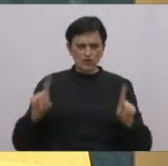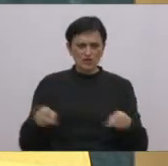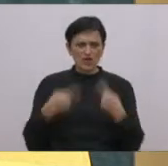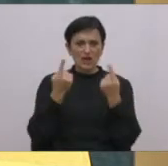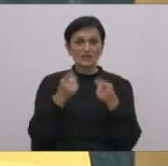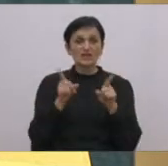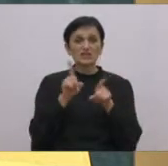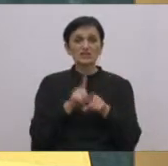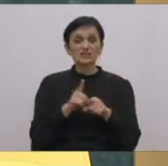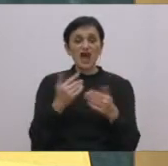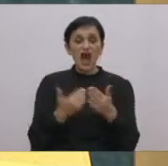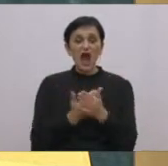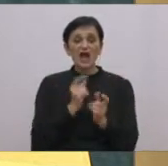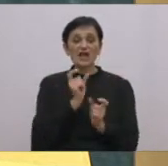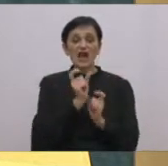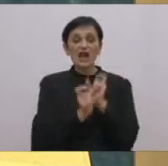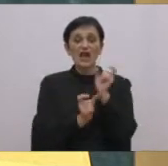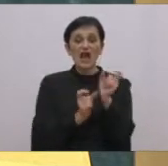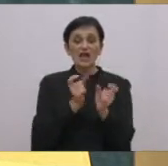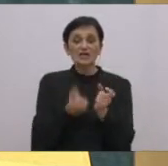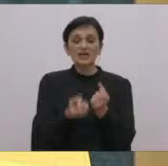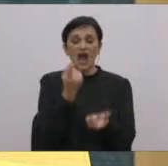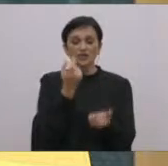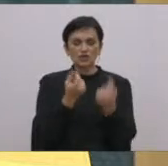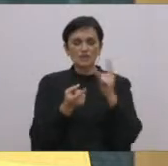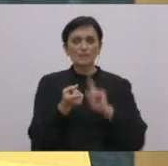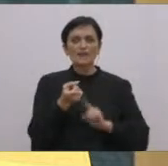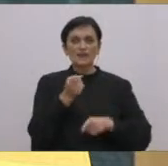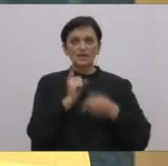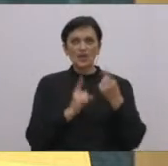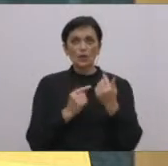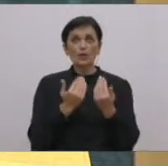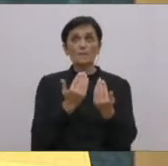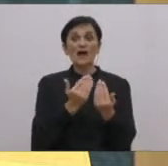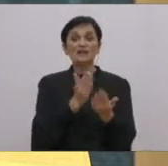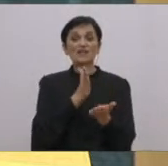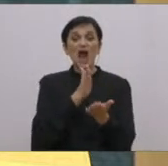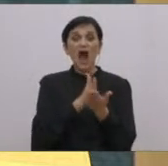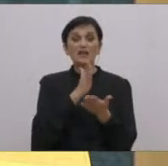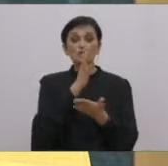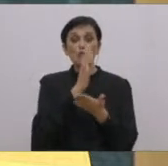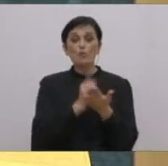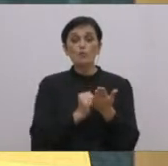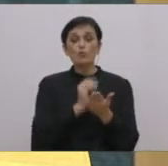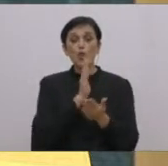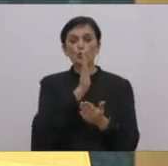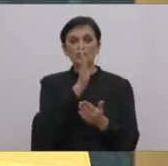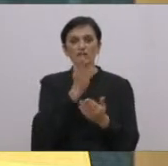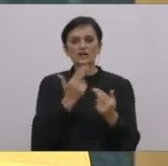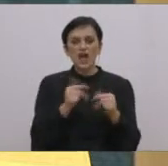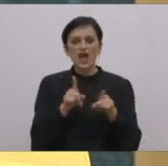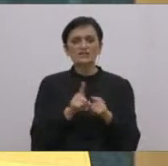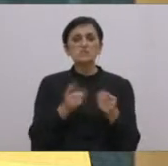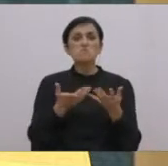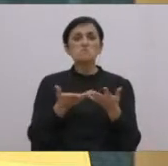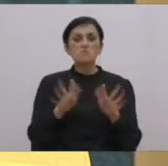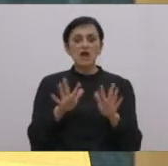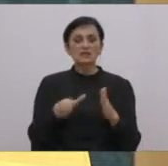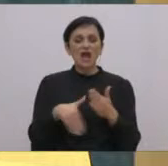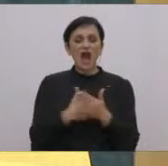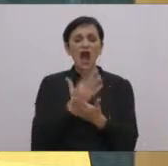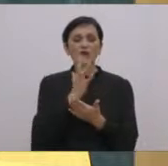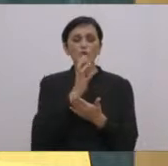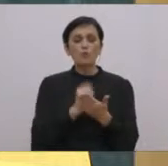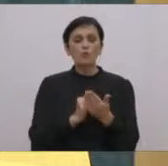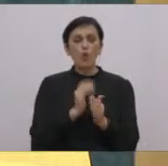ახალი ელემენტების და კომპონენტების გაჩენა, რაც რეალურად მათ არსებულ პოტენციალს და კიდევ უფრო ასე ვთქვათ, მეტ ახალ